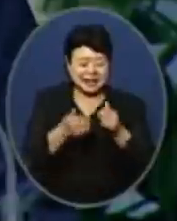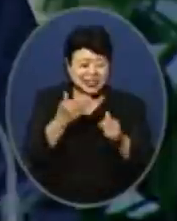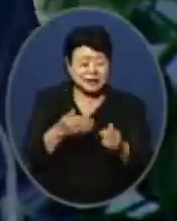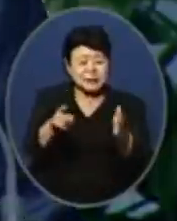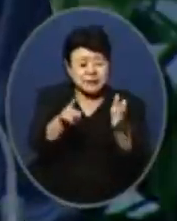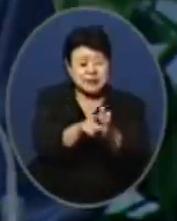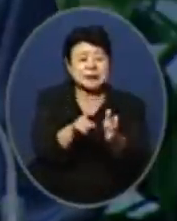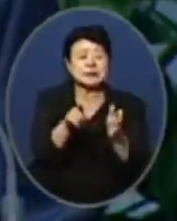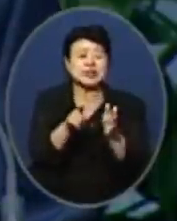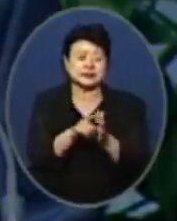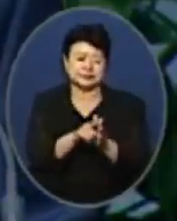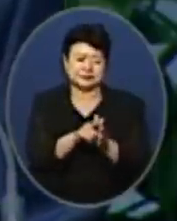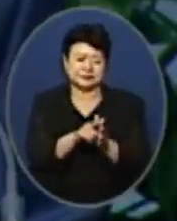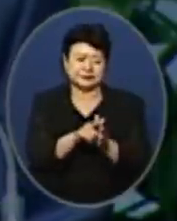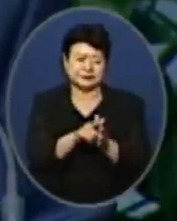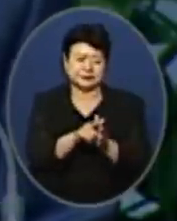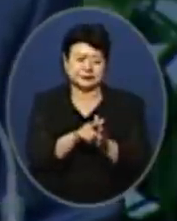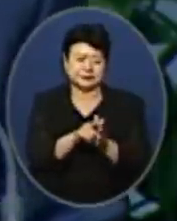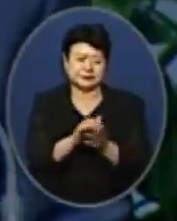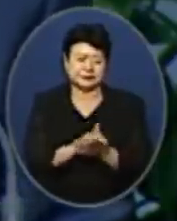하나님을 믿는 믿음,